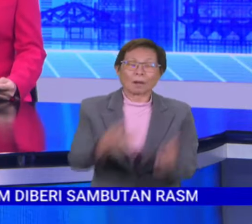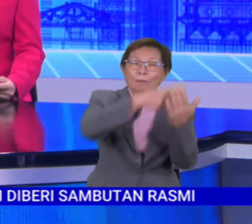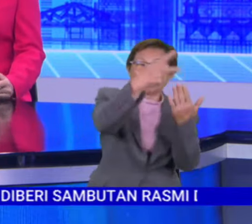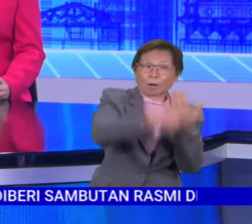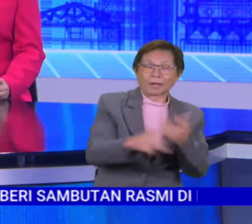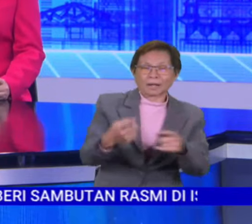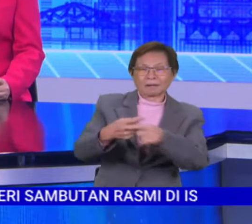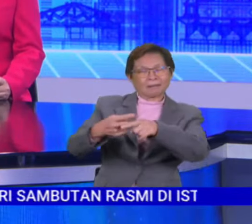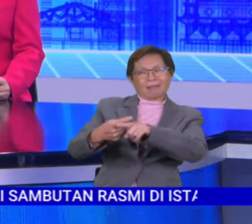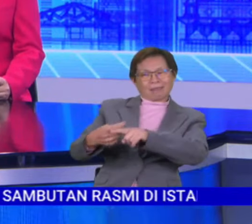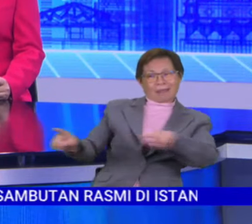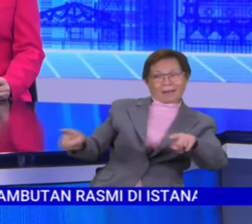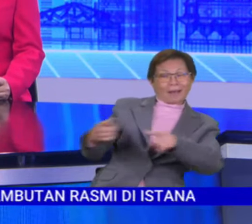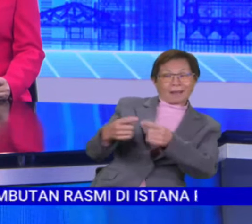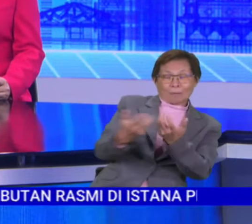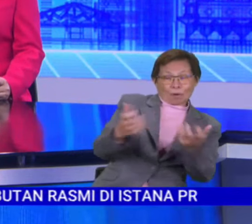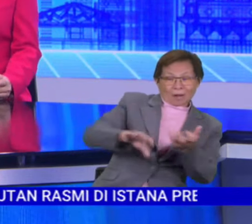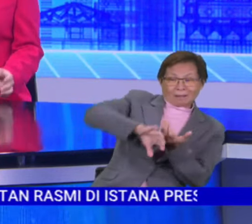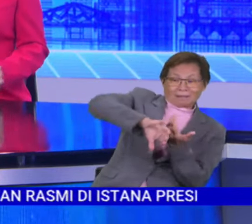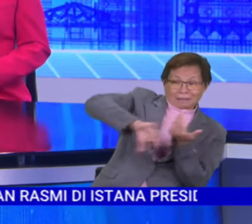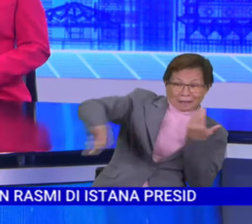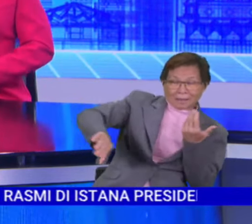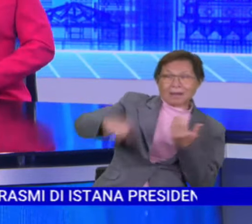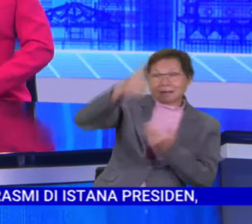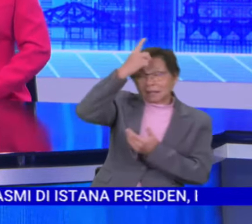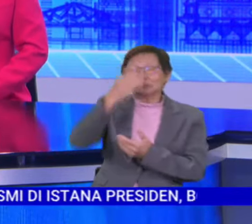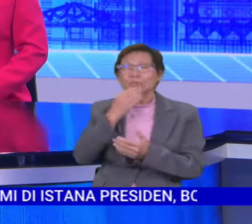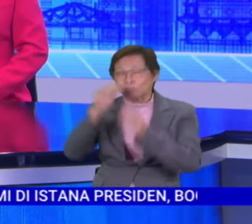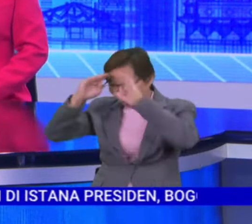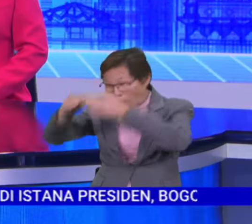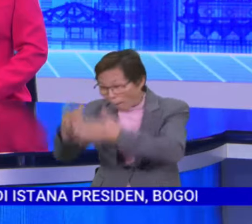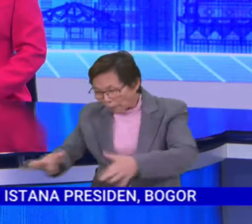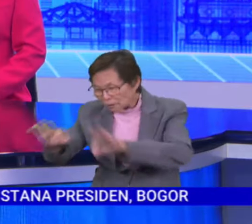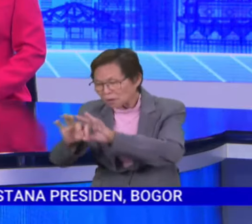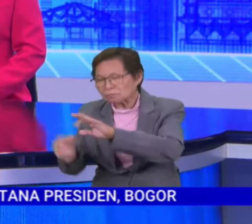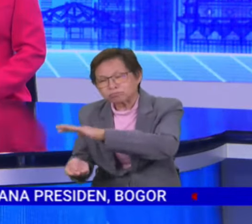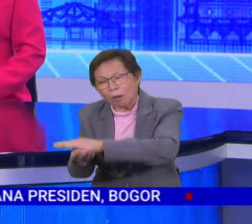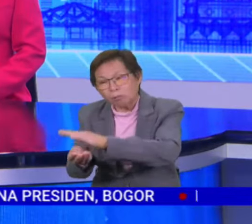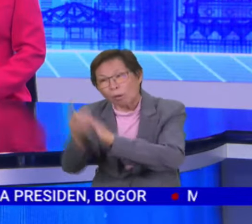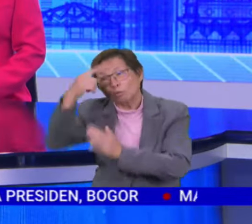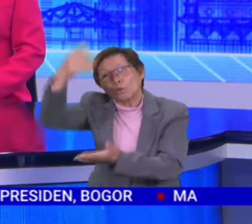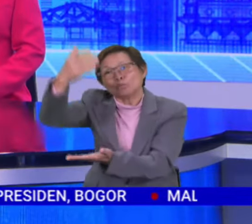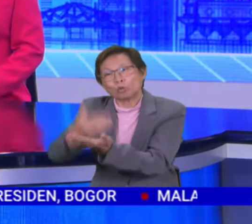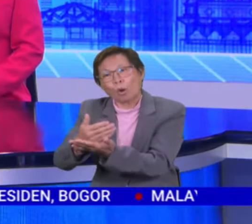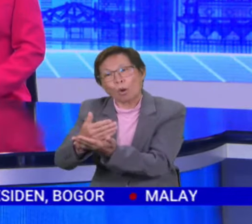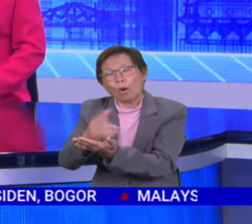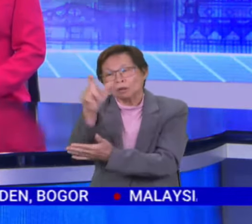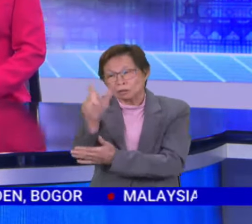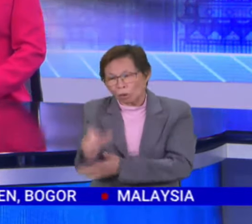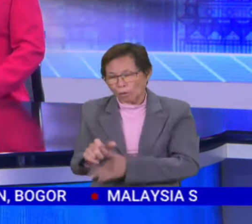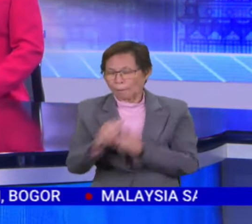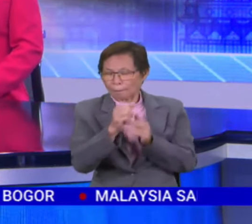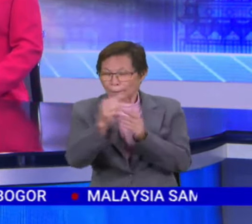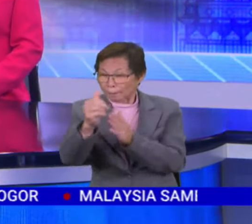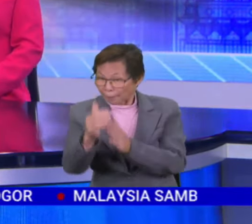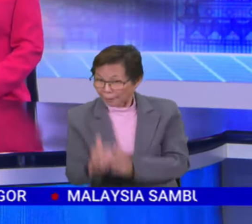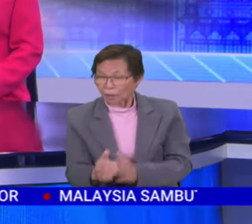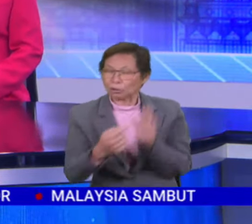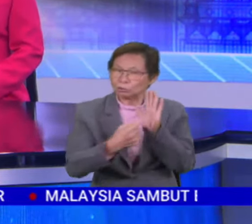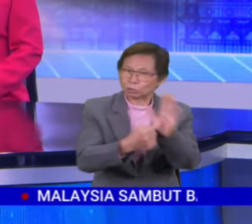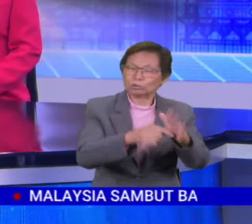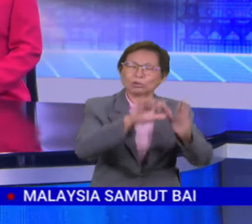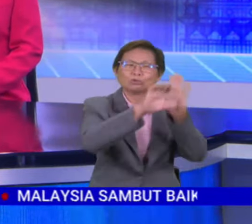program berasingan kemudiannya, Datuk Seri Anwar menekankan kepentingan isu rasuah untuk ditangani seseorang pemimpin. Ya, selain